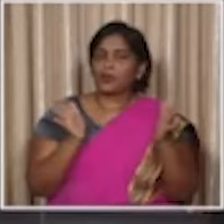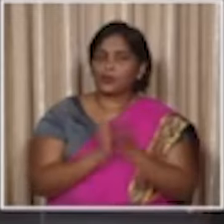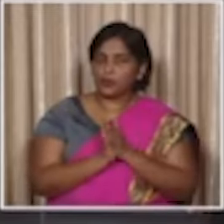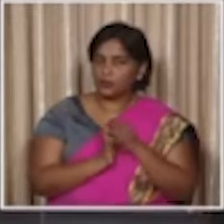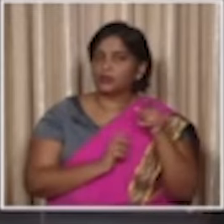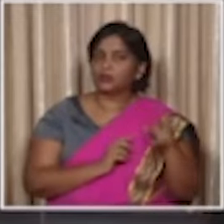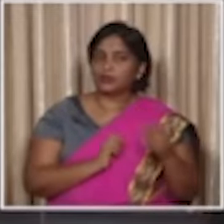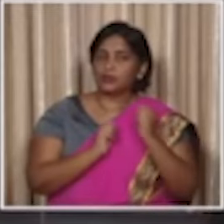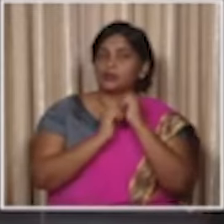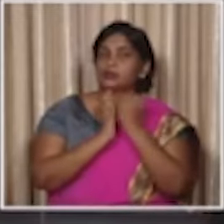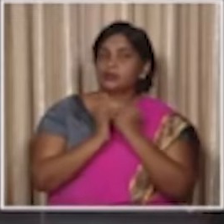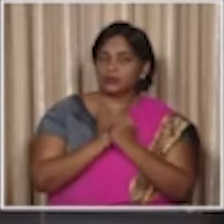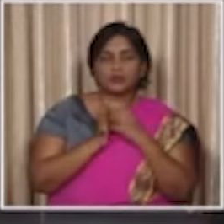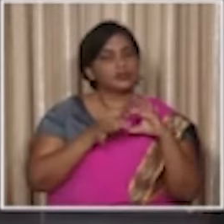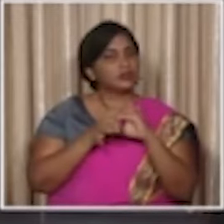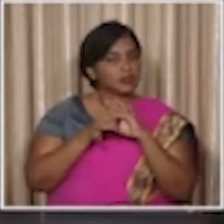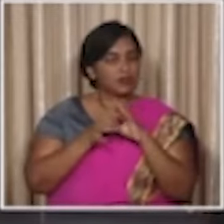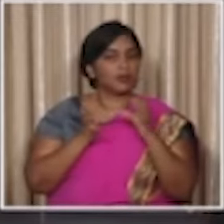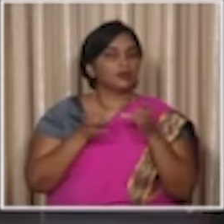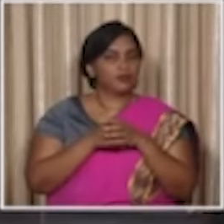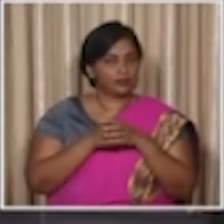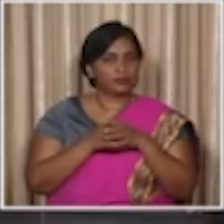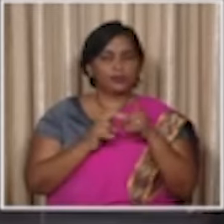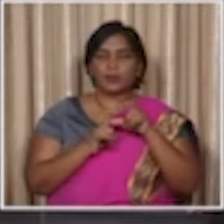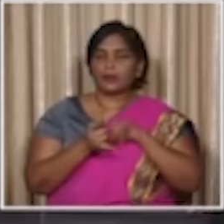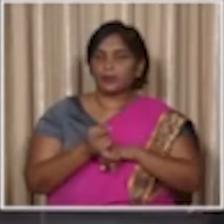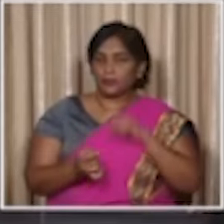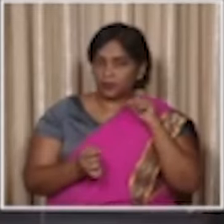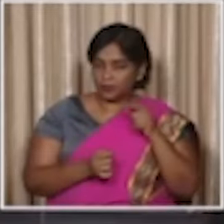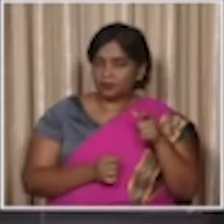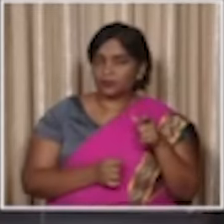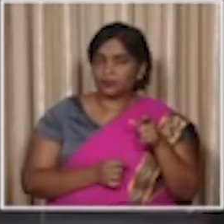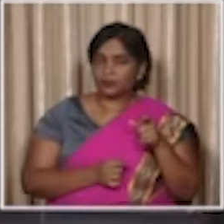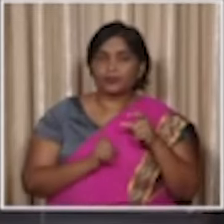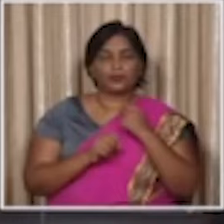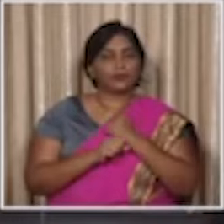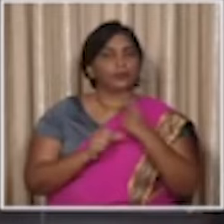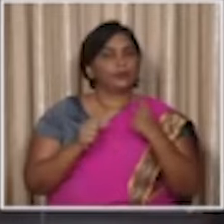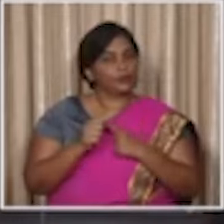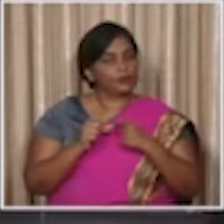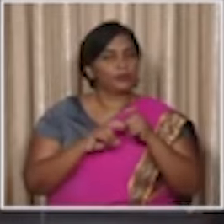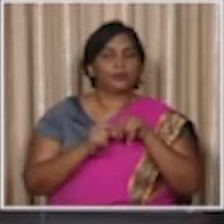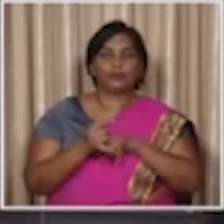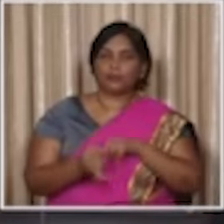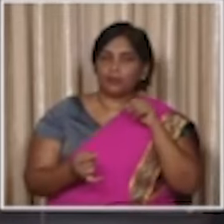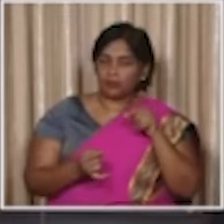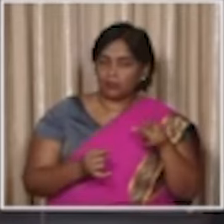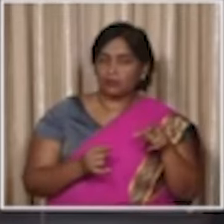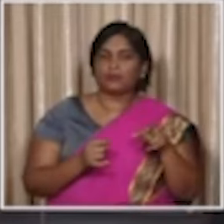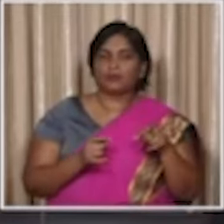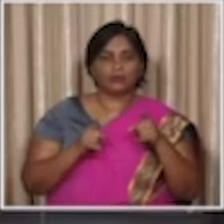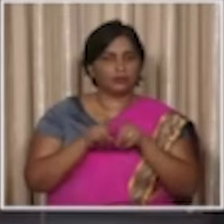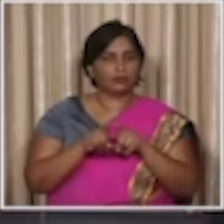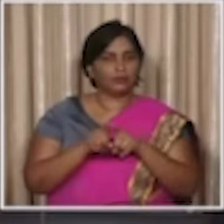මේ වැඩපිළිවෙලේ සම්බන්ධ කණ්ඩායම. ඒ කියන්නේ ප්‍රාදේශීය ලේකම්වරුන්, දිස්ත්‍රික් ලේකම්වරුන්, ප්‍රාදේශීය ලේකම්වරුන්